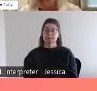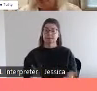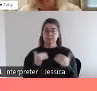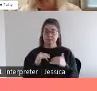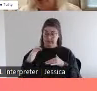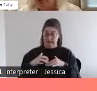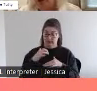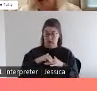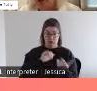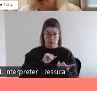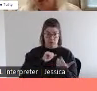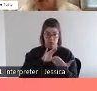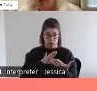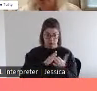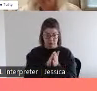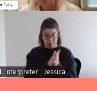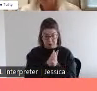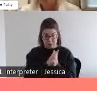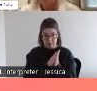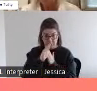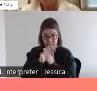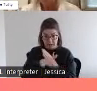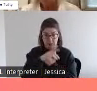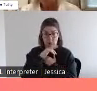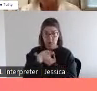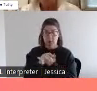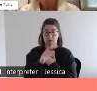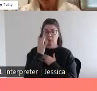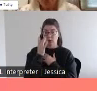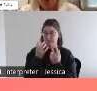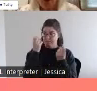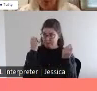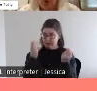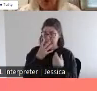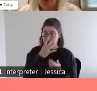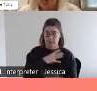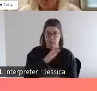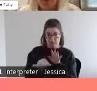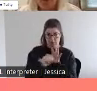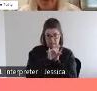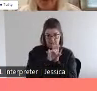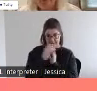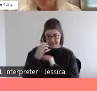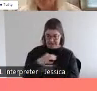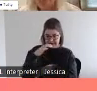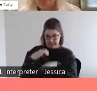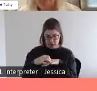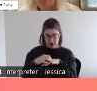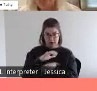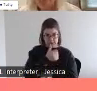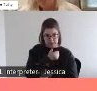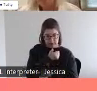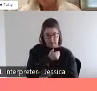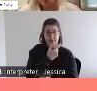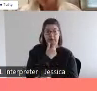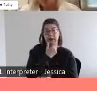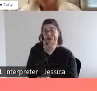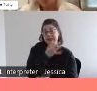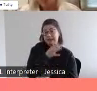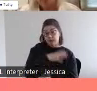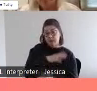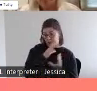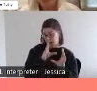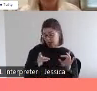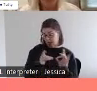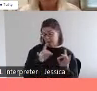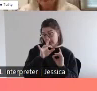à garder le mariage intact. Donc, nous avons aussi entendu parler de guérison autochtone.